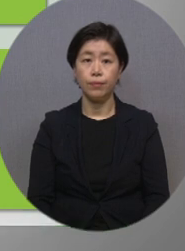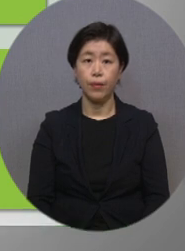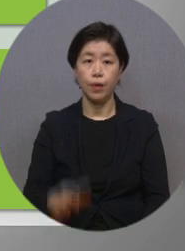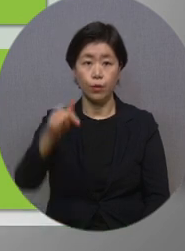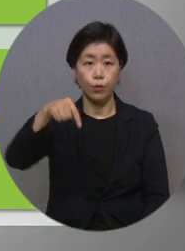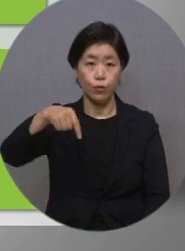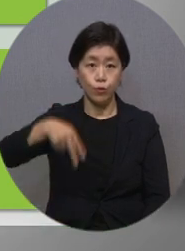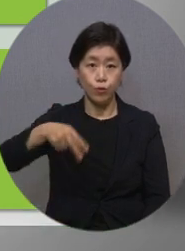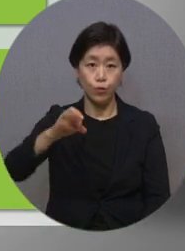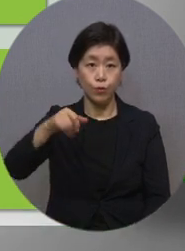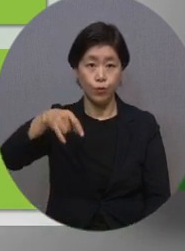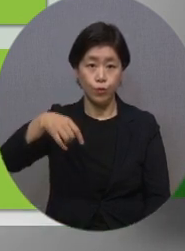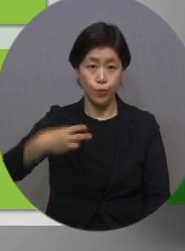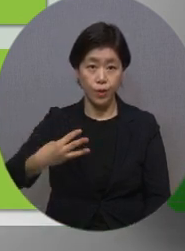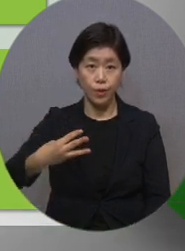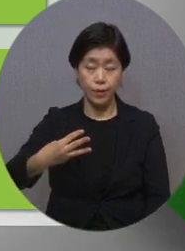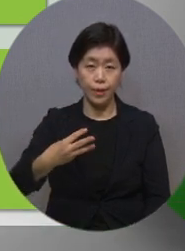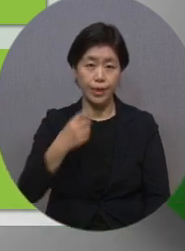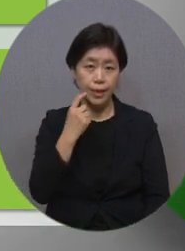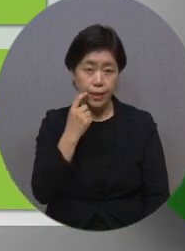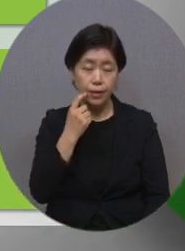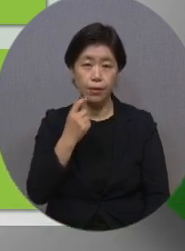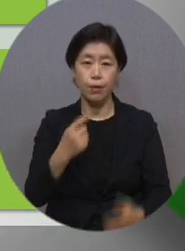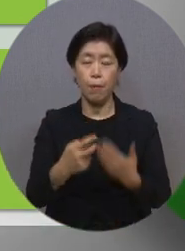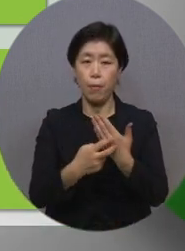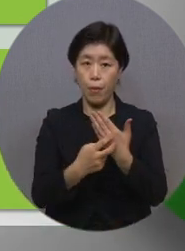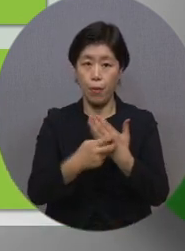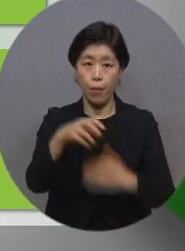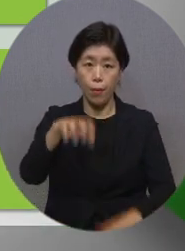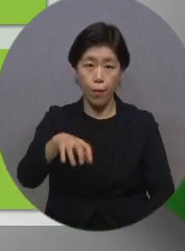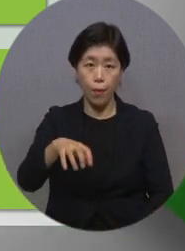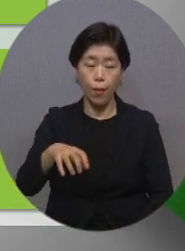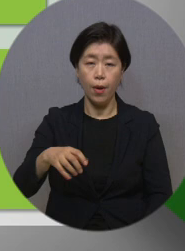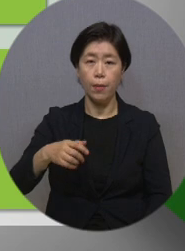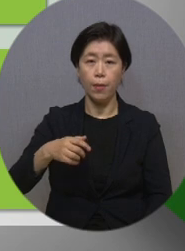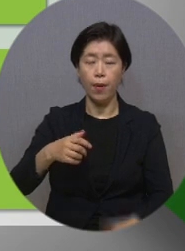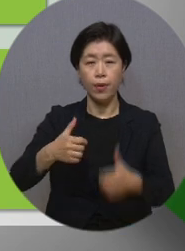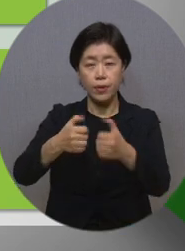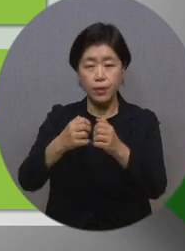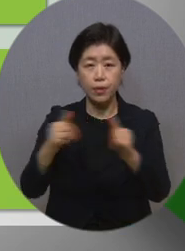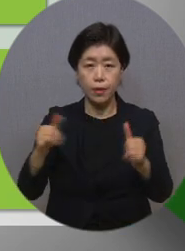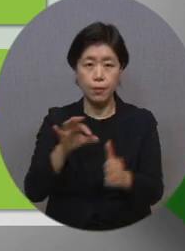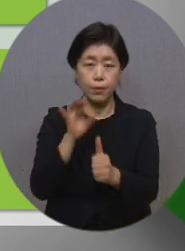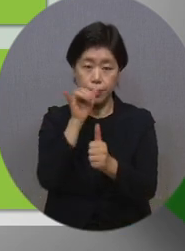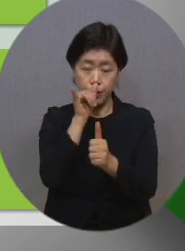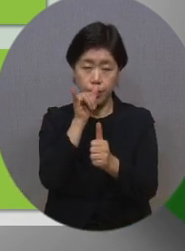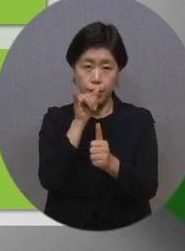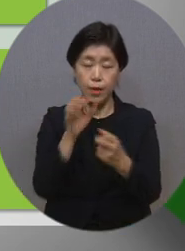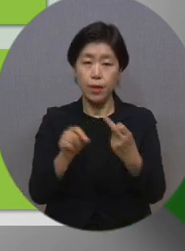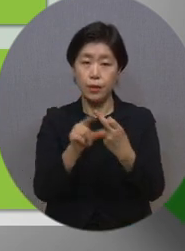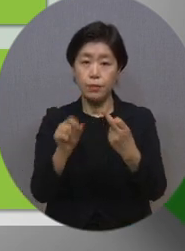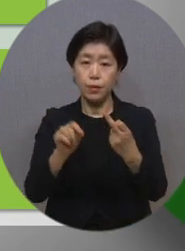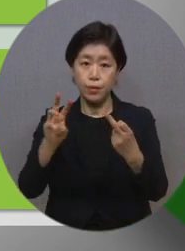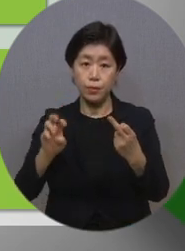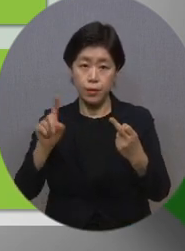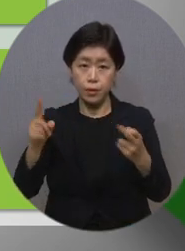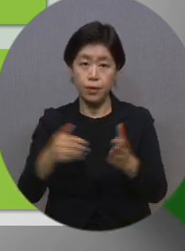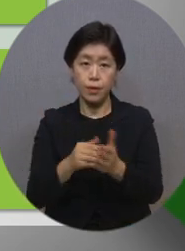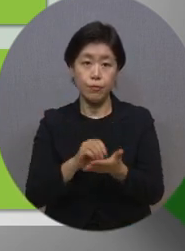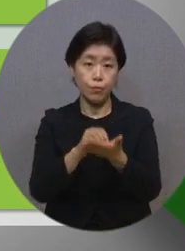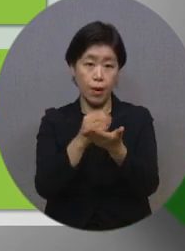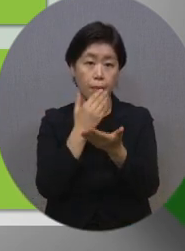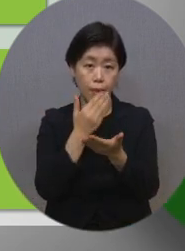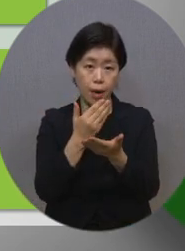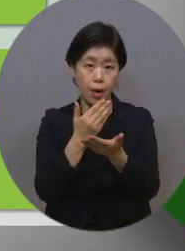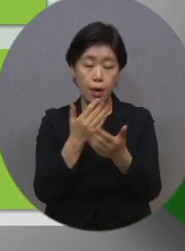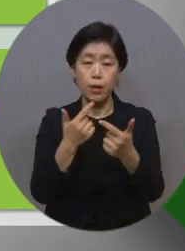구두일 치과병원에서 콜센터 상담원을 모집합니다. 접수 마감일은 12월 31일까지며